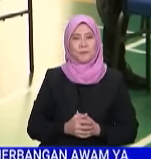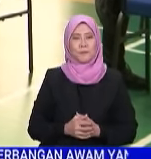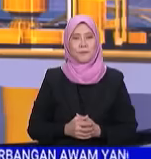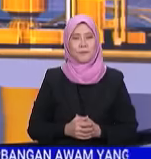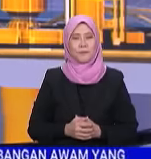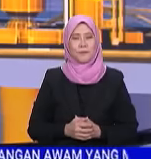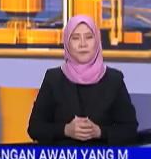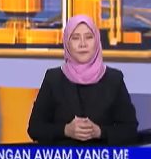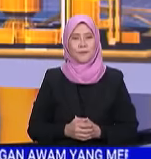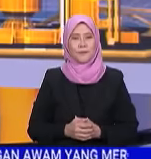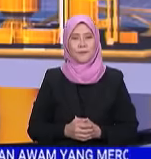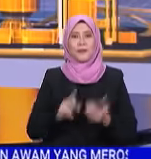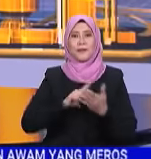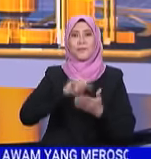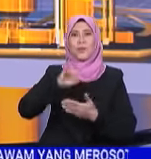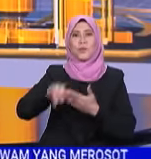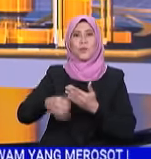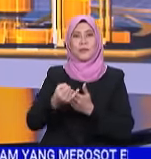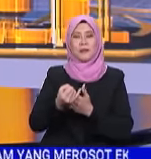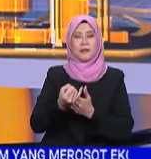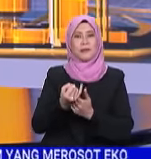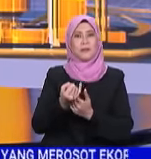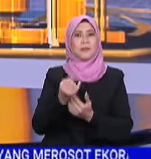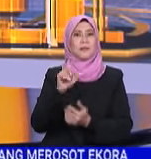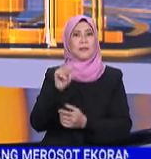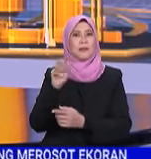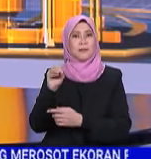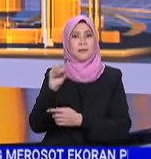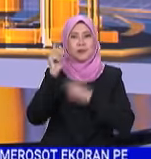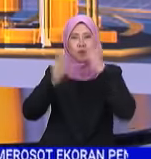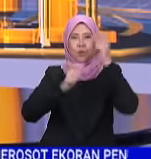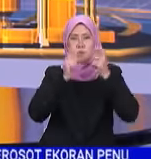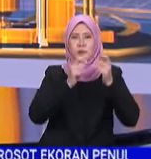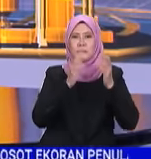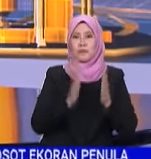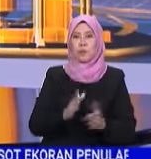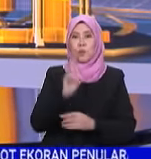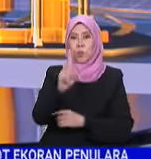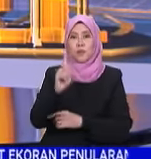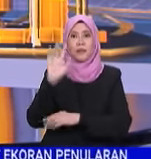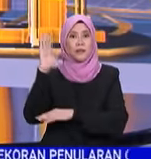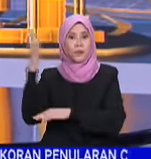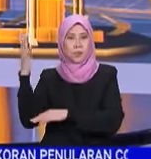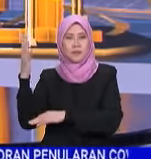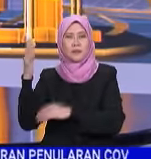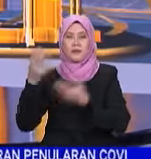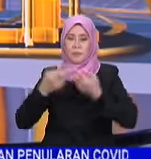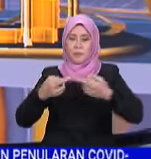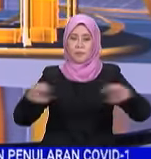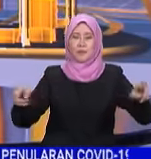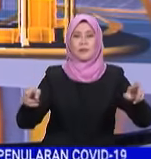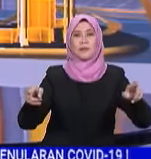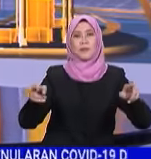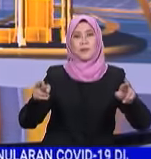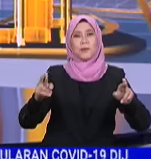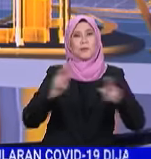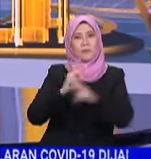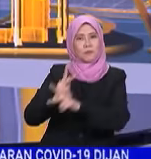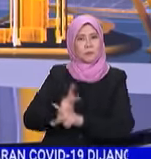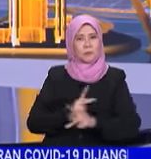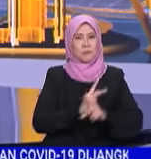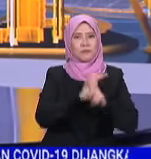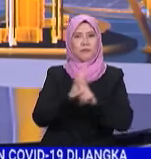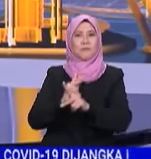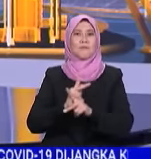diri baik projek konservasi alam one touris one3 antara inisiatif yang dilancarkan dalam usaha pemuliharaan